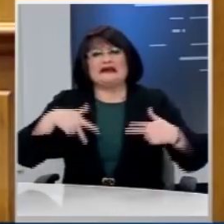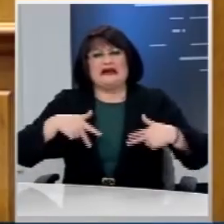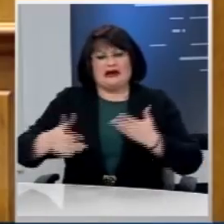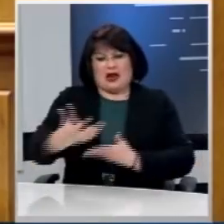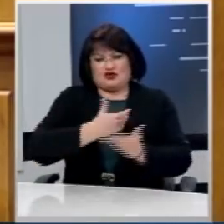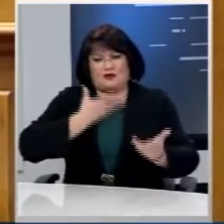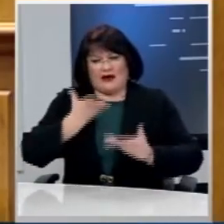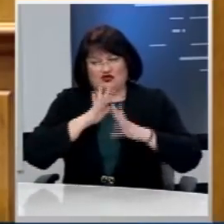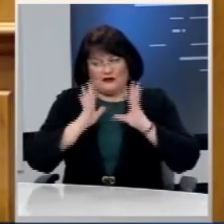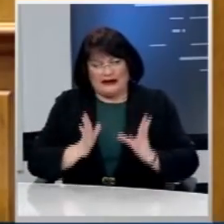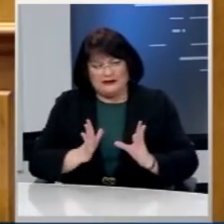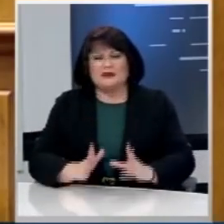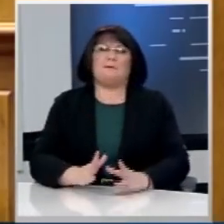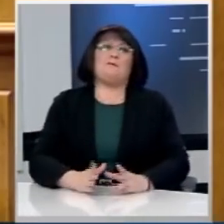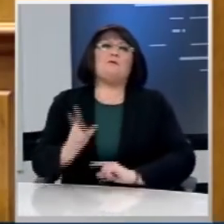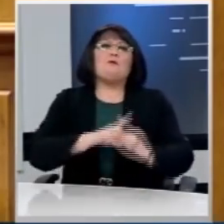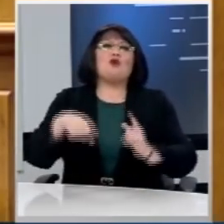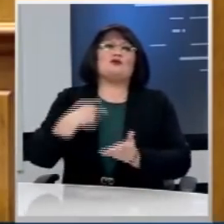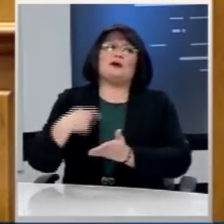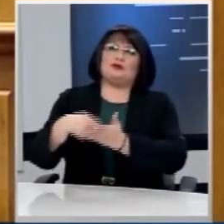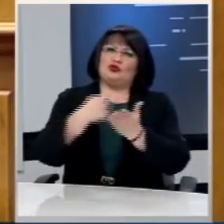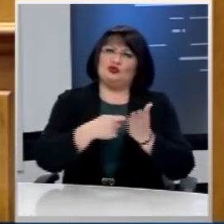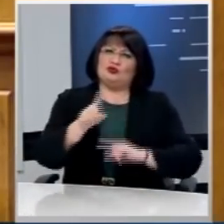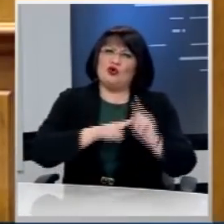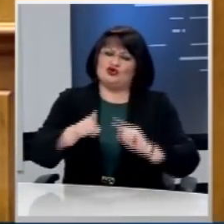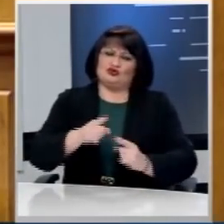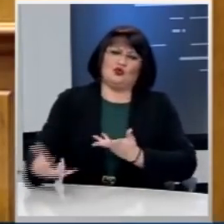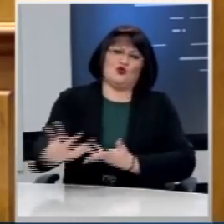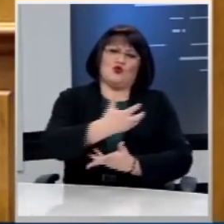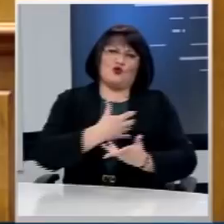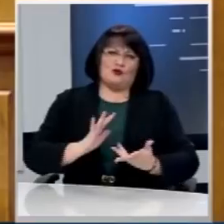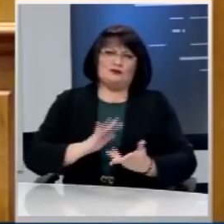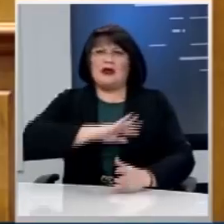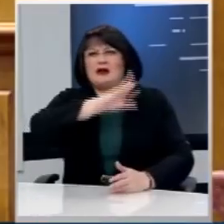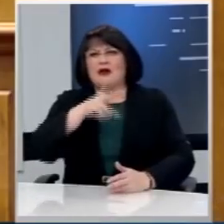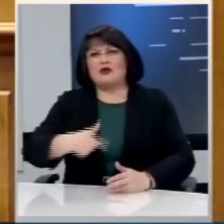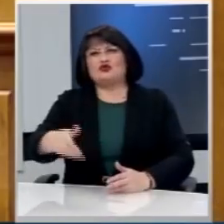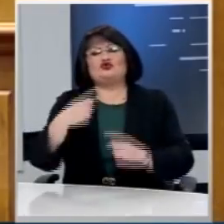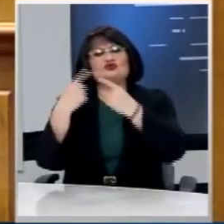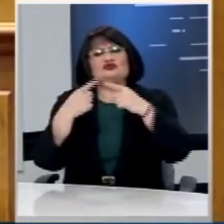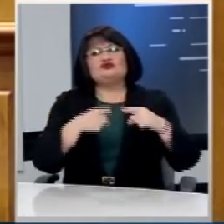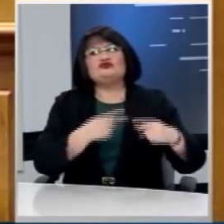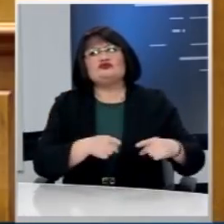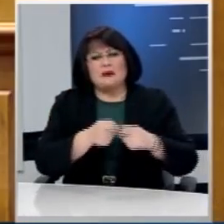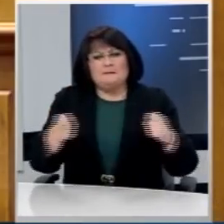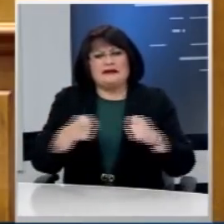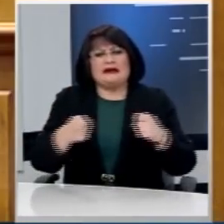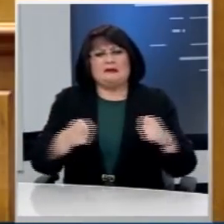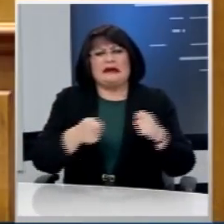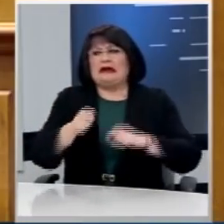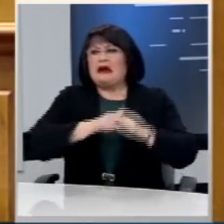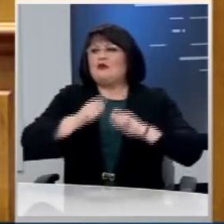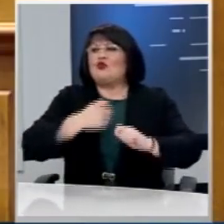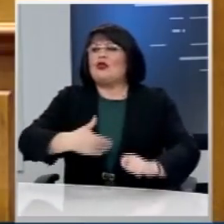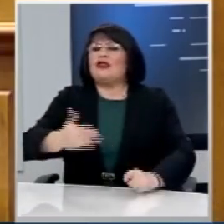εσόδων και των εξόδων, το ποιος πληρώνει και ποιος εισπράττει, μέχρι τα διάφορα διαρθρωτικά μέτρα που